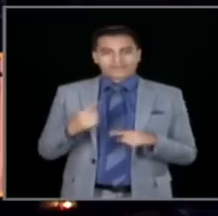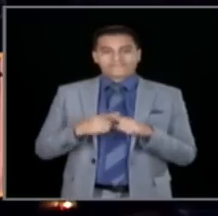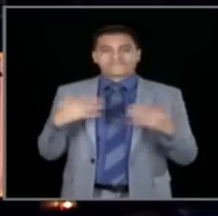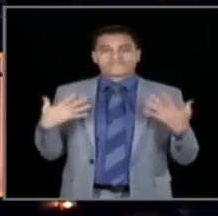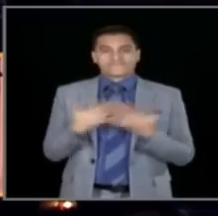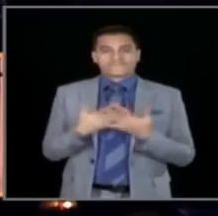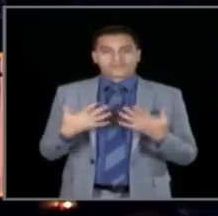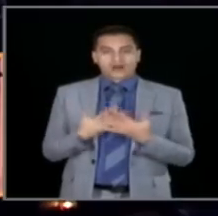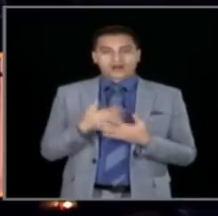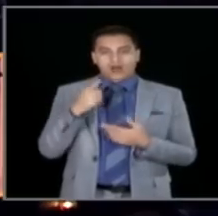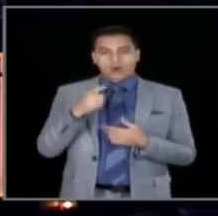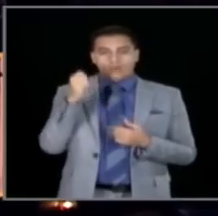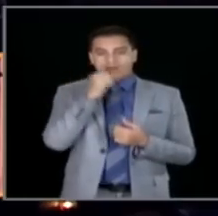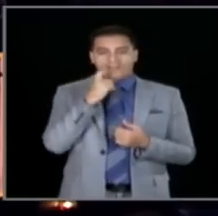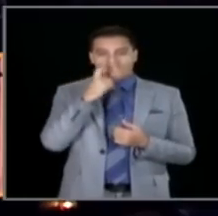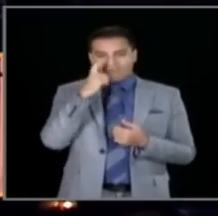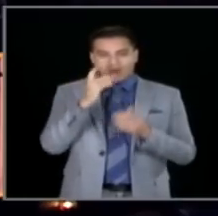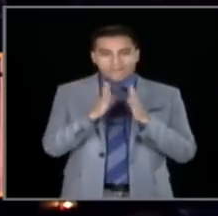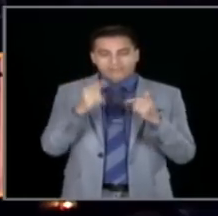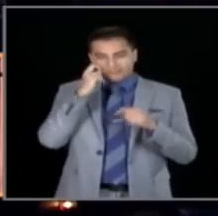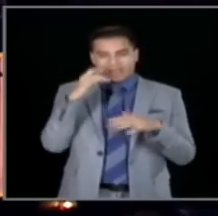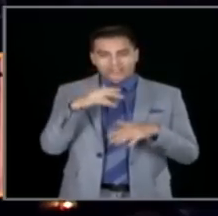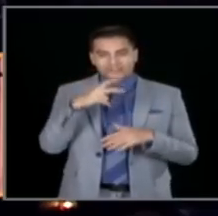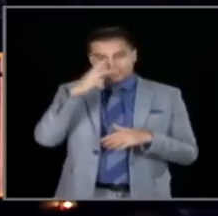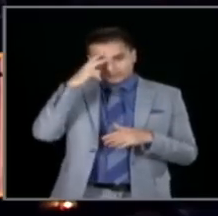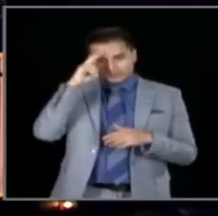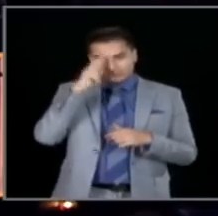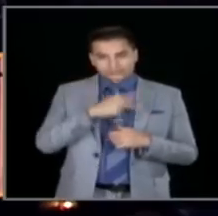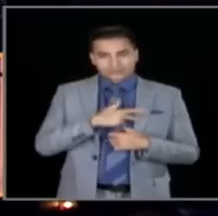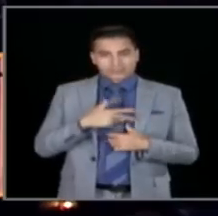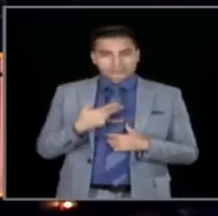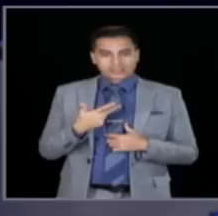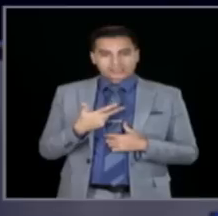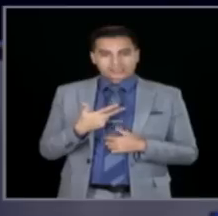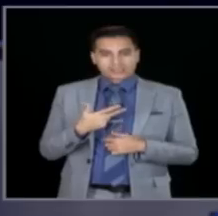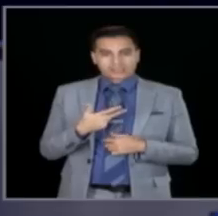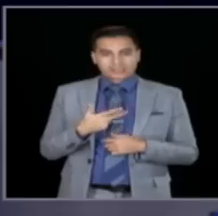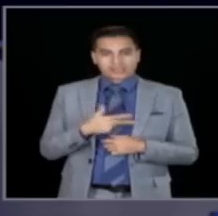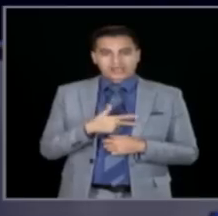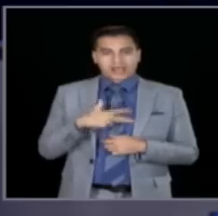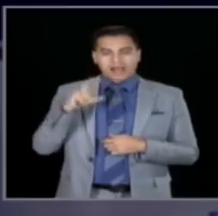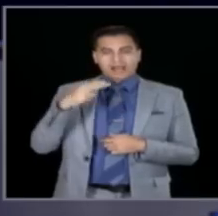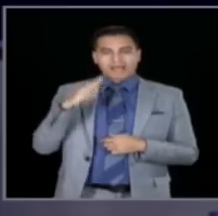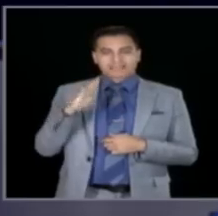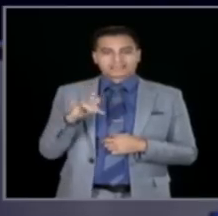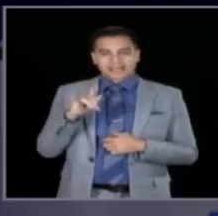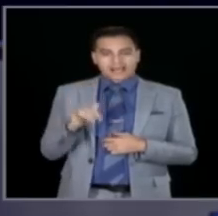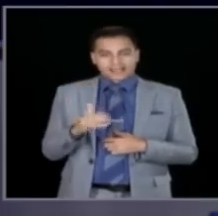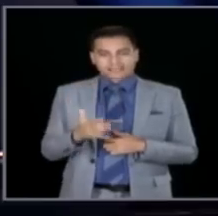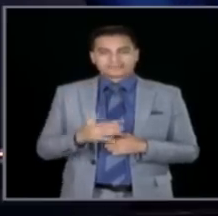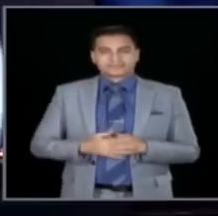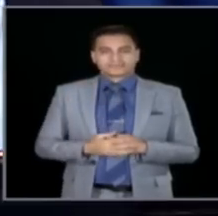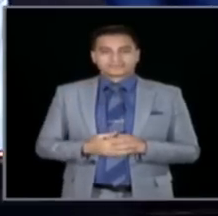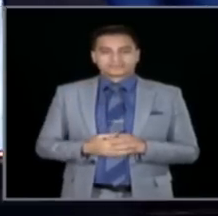فرحة هي أغنية الفنان مصري معاصر، فمن هو؟ محمود العسيلي. أغنية العسيلي، محمود